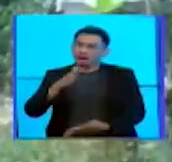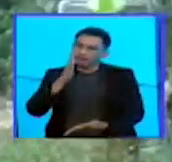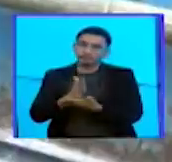hanya slogan